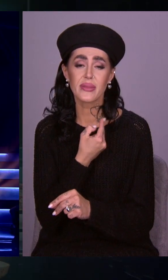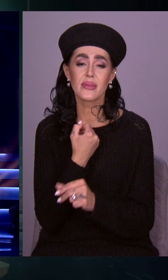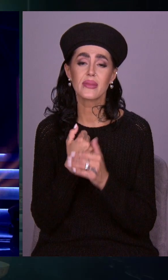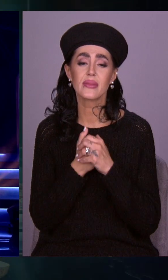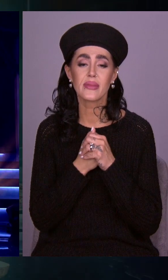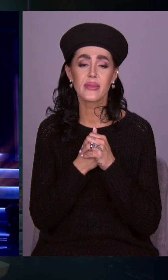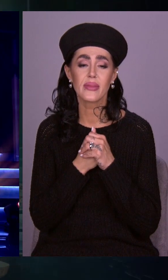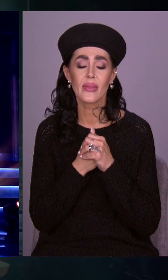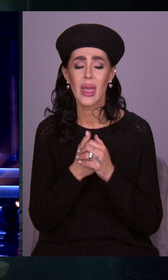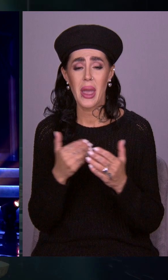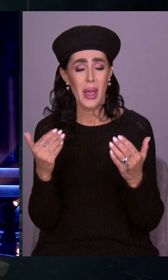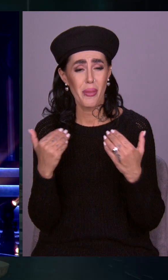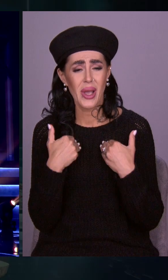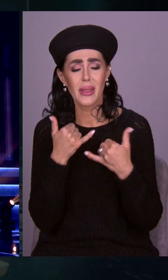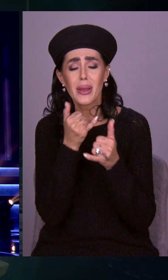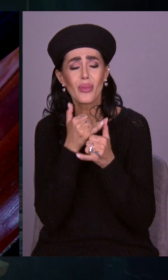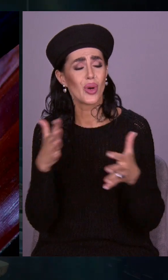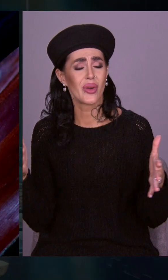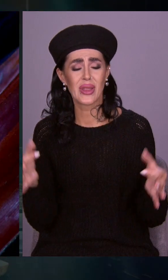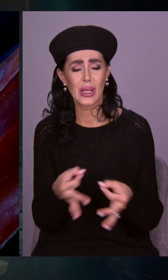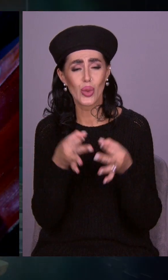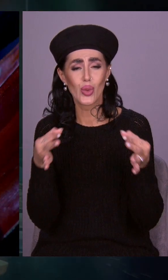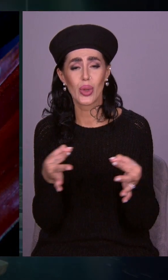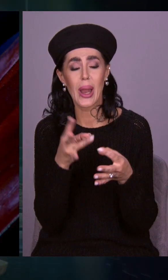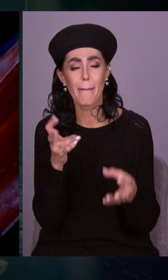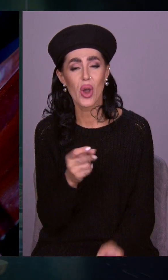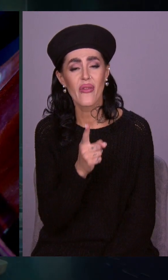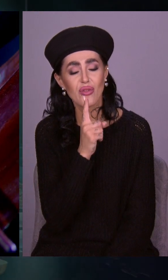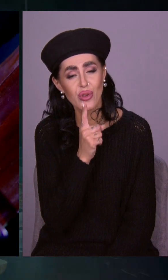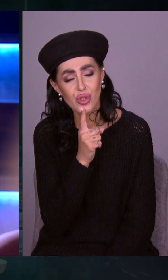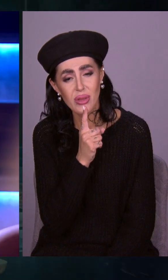Ми не вміли ніколи мовчати,